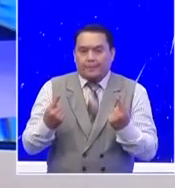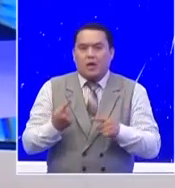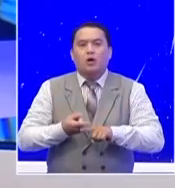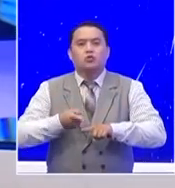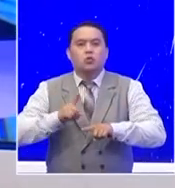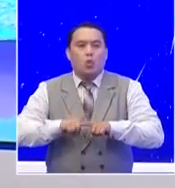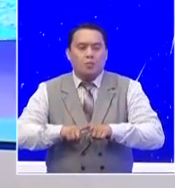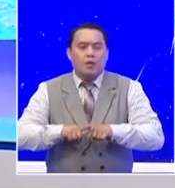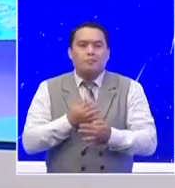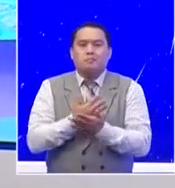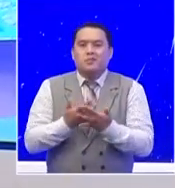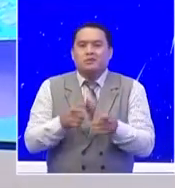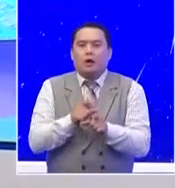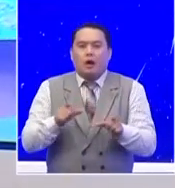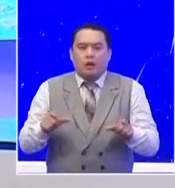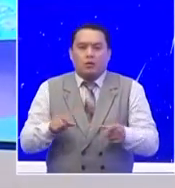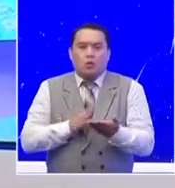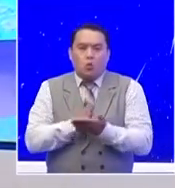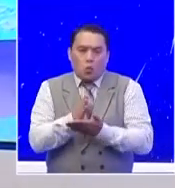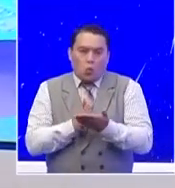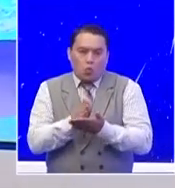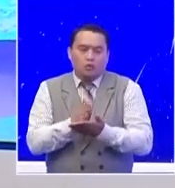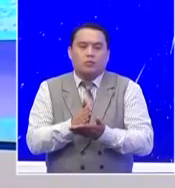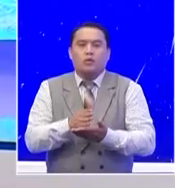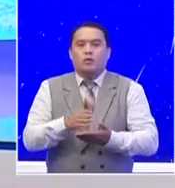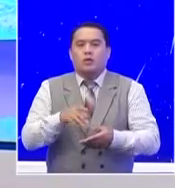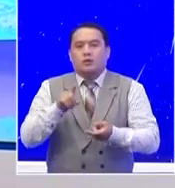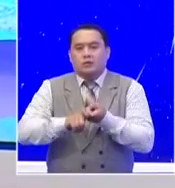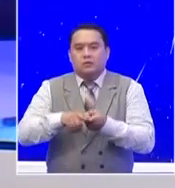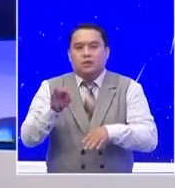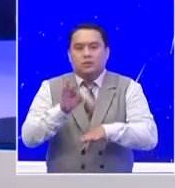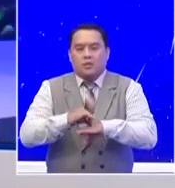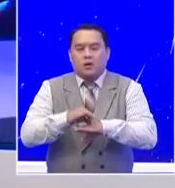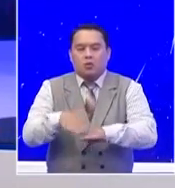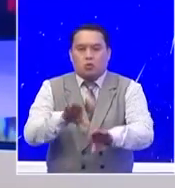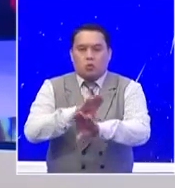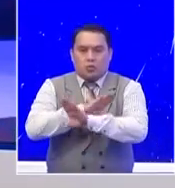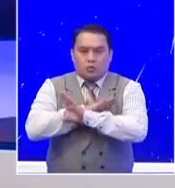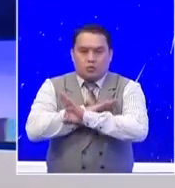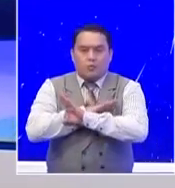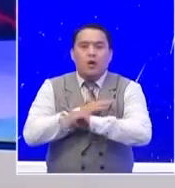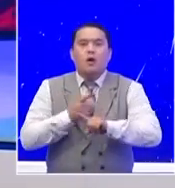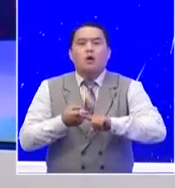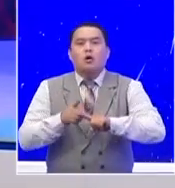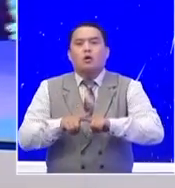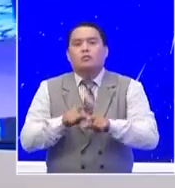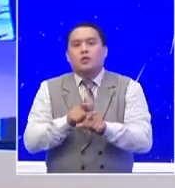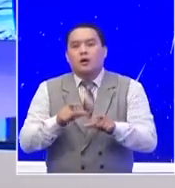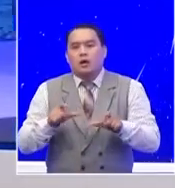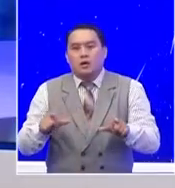қарай, олардың бір қатары азаматтық борышын адал атқарып жүріп, індет салдарынан көз жұмды. Марқұмдар